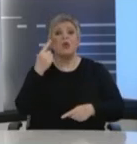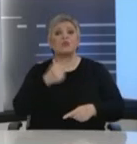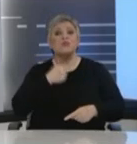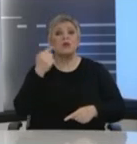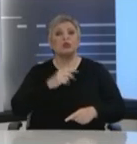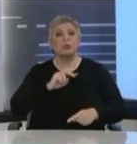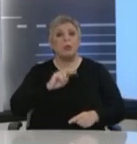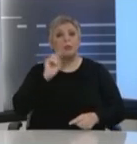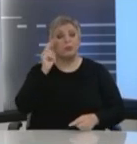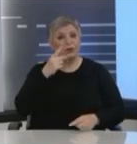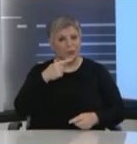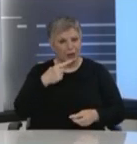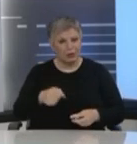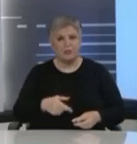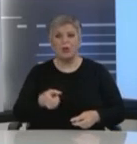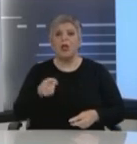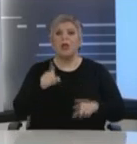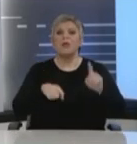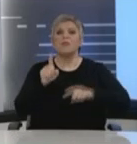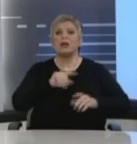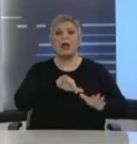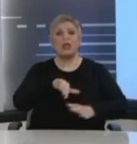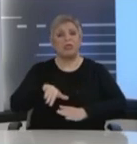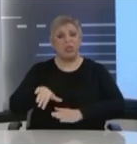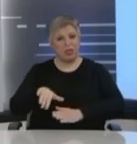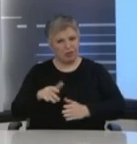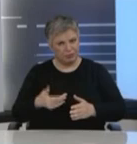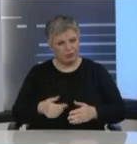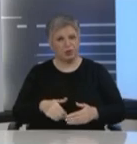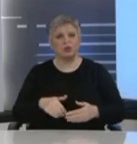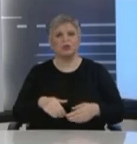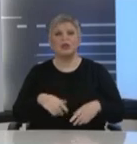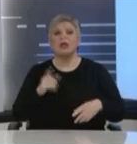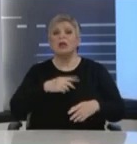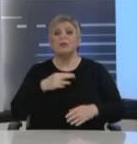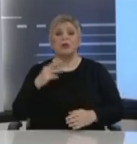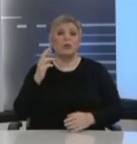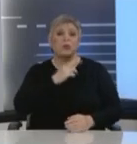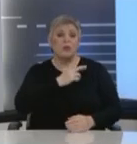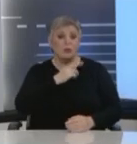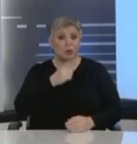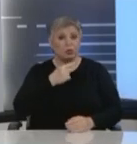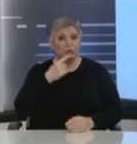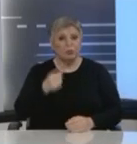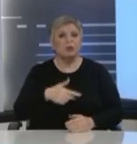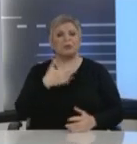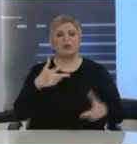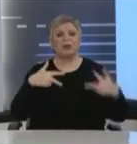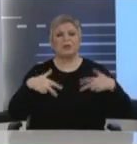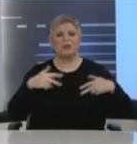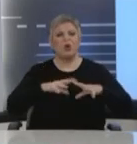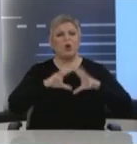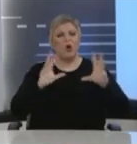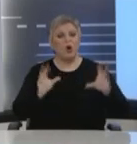παράληψη άλλων, οι δηλώσεις του κυρίου Τσίπρα και κυβερνητικών αξιωματούχων πριν και μετά